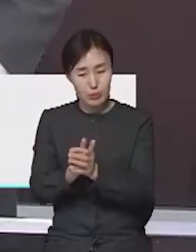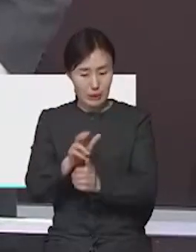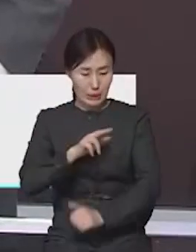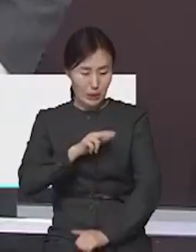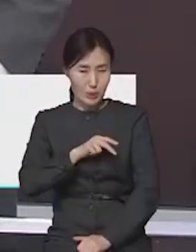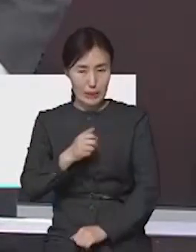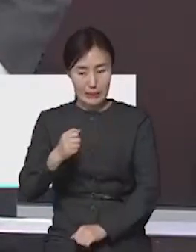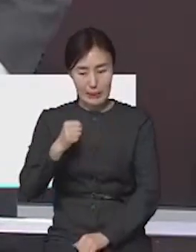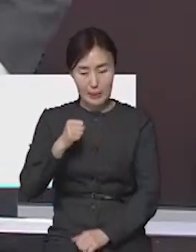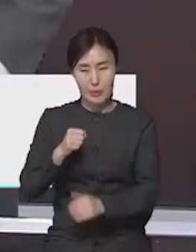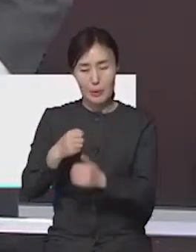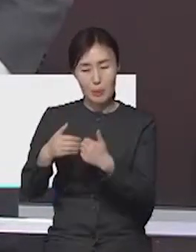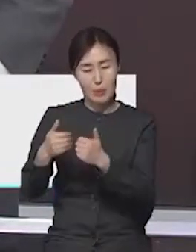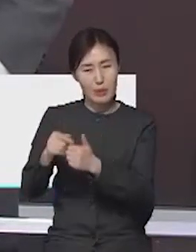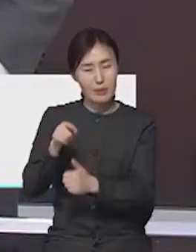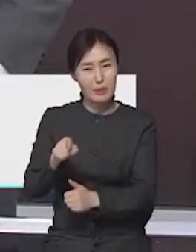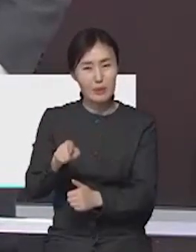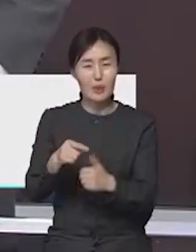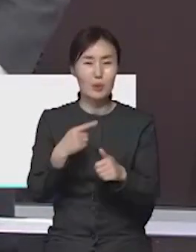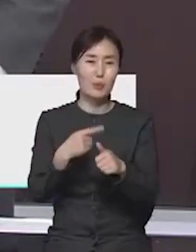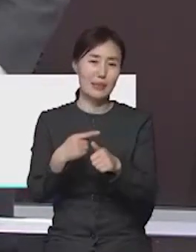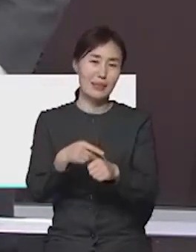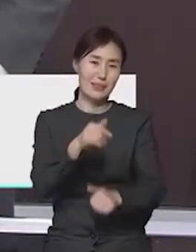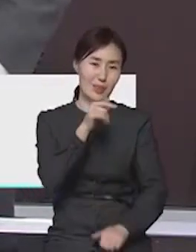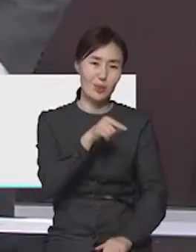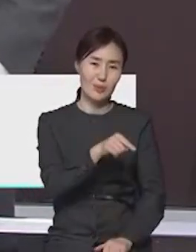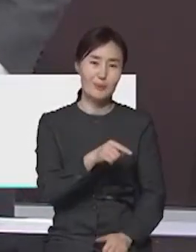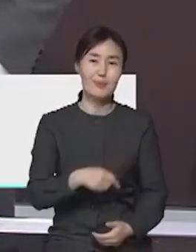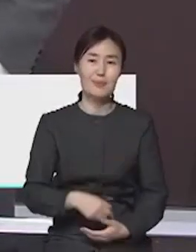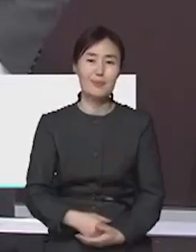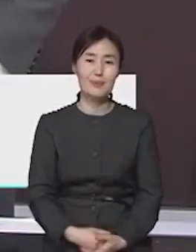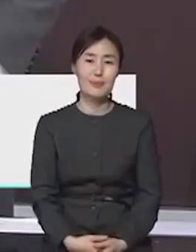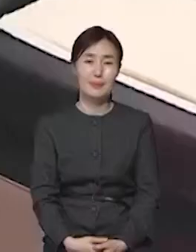모욕했던 비판이 큽니다 이동근 기자가 보도합니다